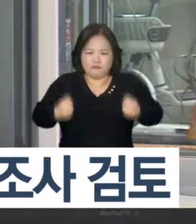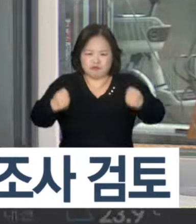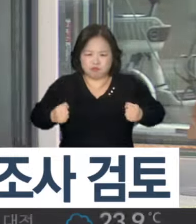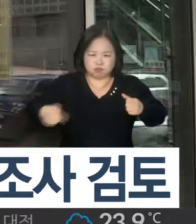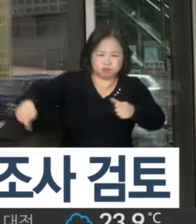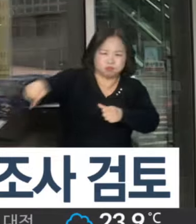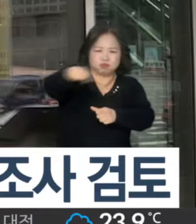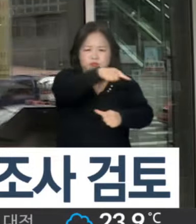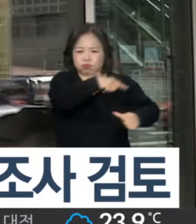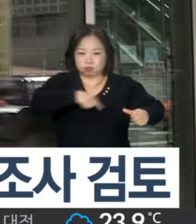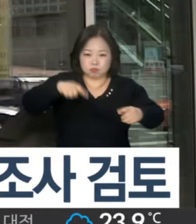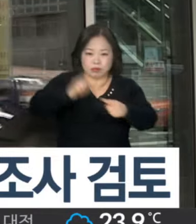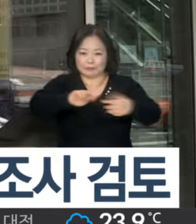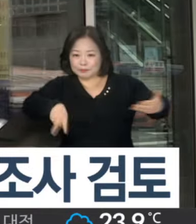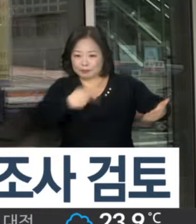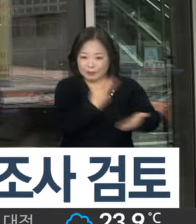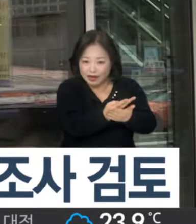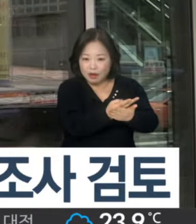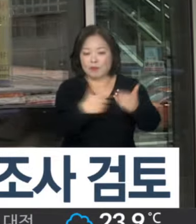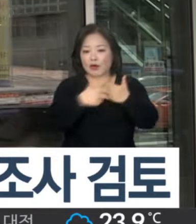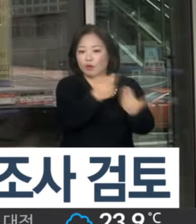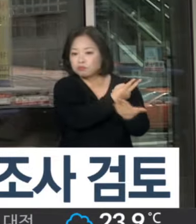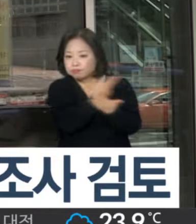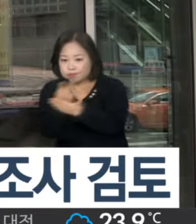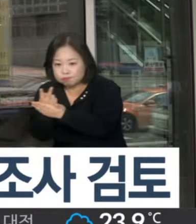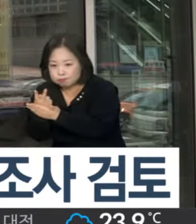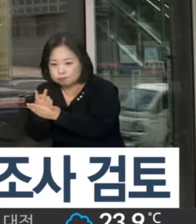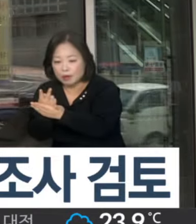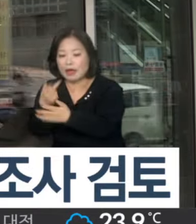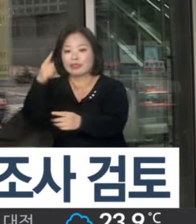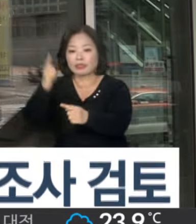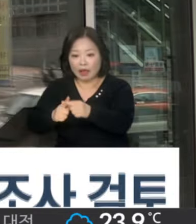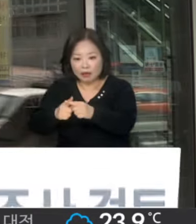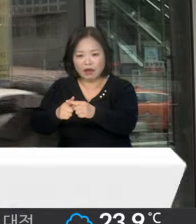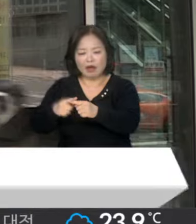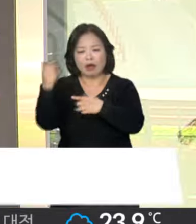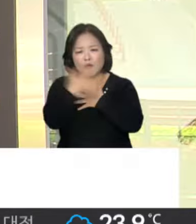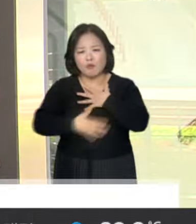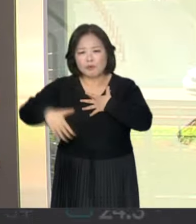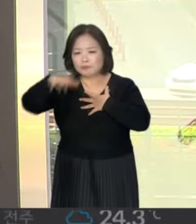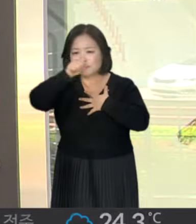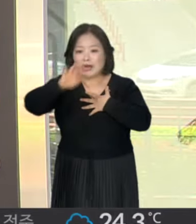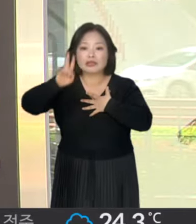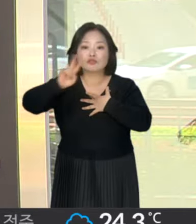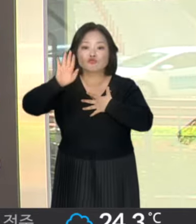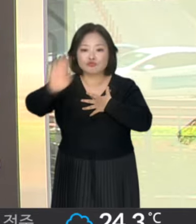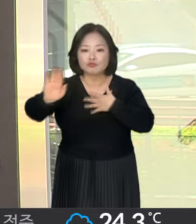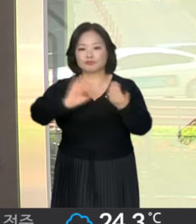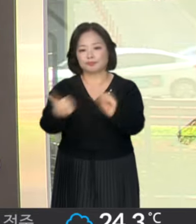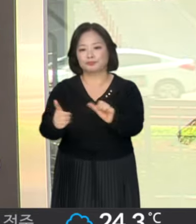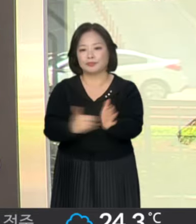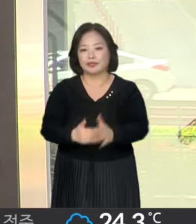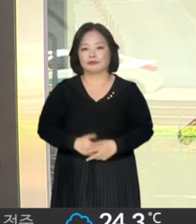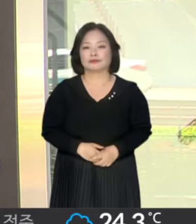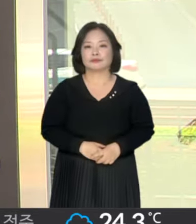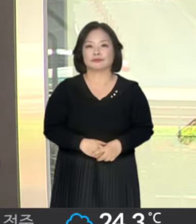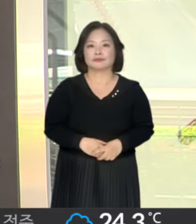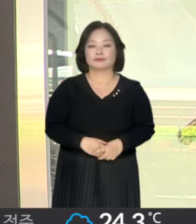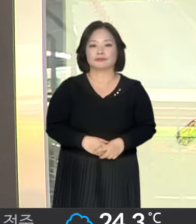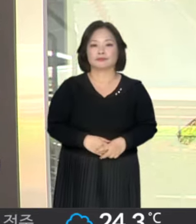받다 쓰러졌고 민간 병원으로 응급 후송 치료를 받았으나 상태가 악화돼 이틀 뒤 사망했습니다